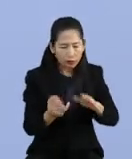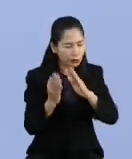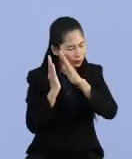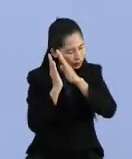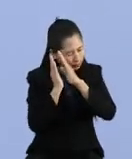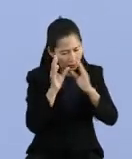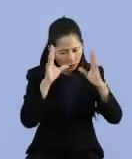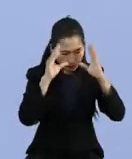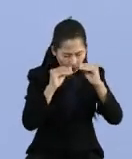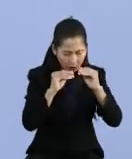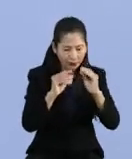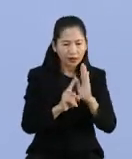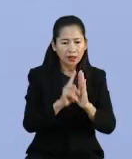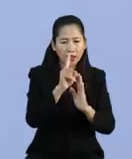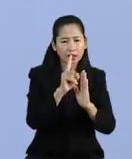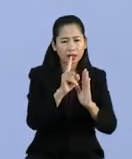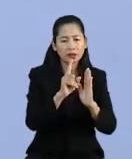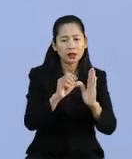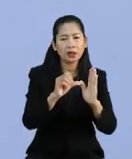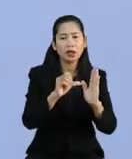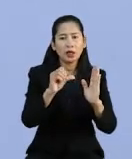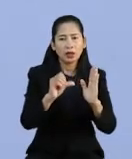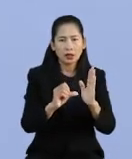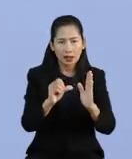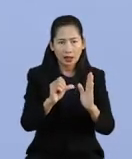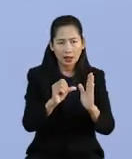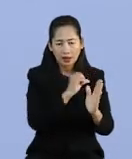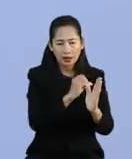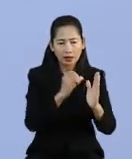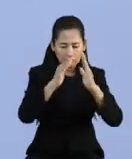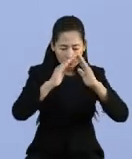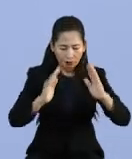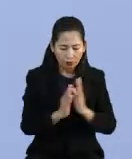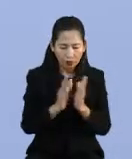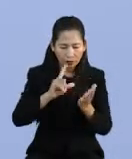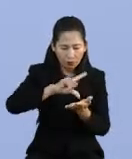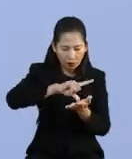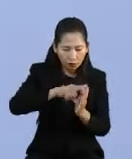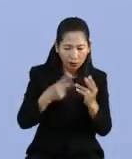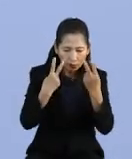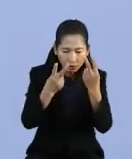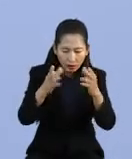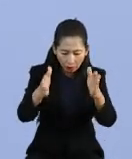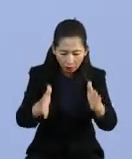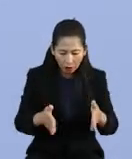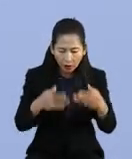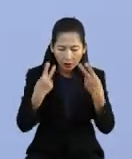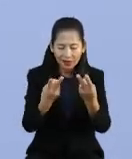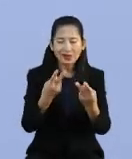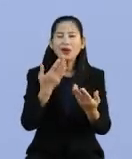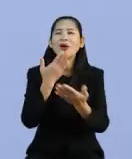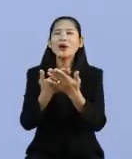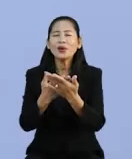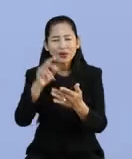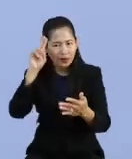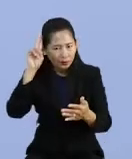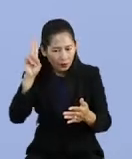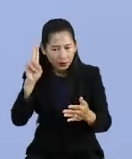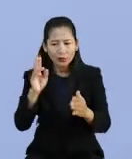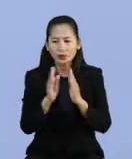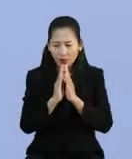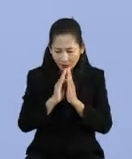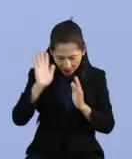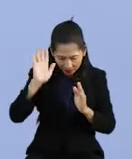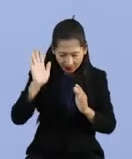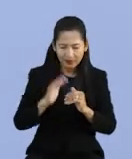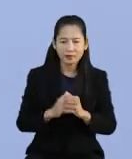nợ trông kháng trường chiên kháng lệch vọt nụng xóm không muốn mơ phần này o con hai lục bù chùm riếp